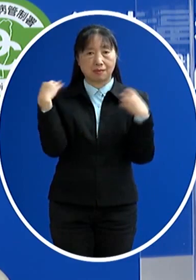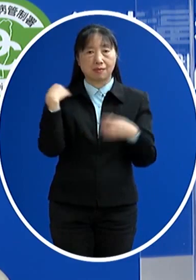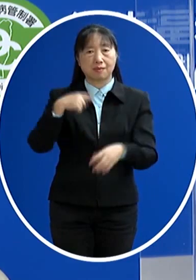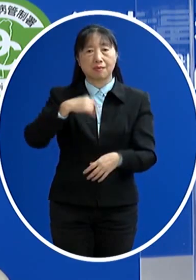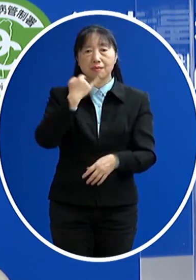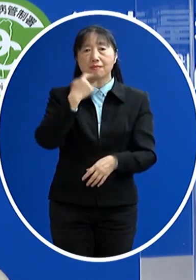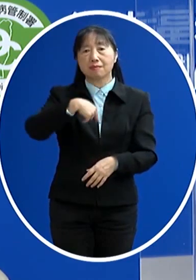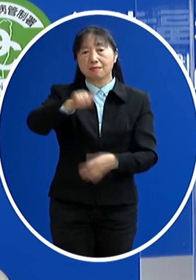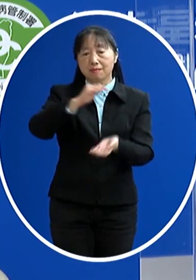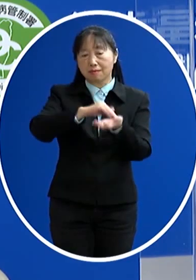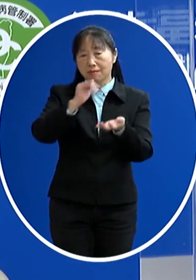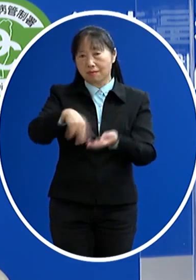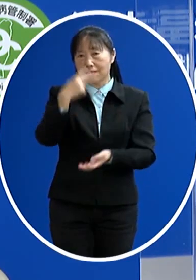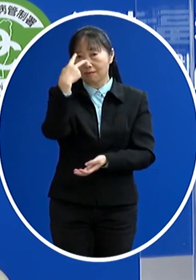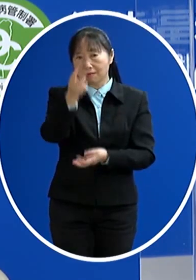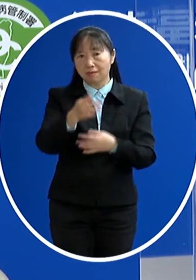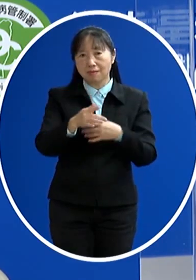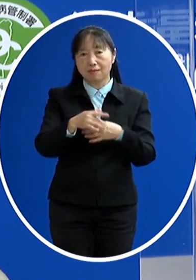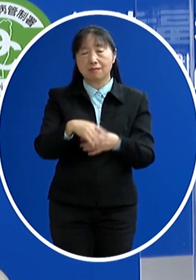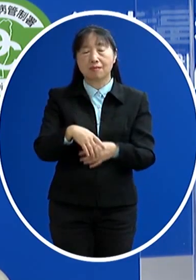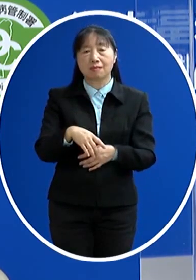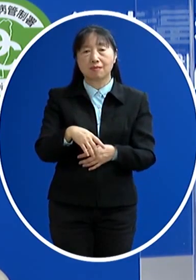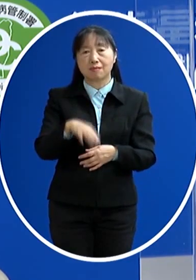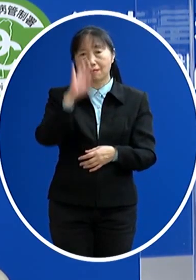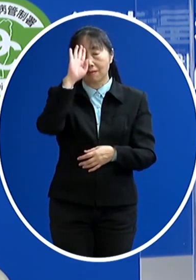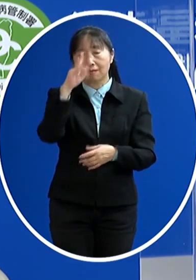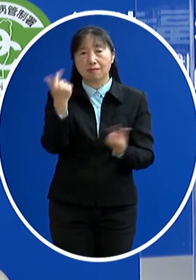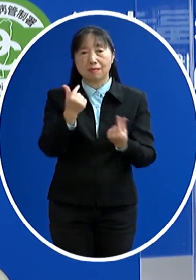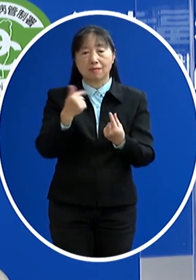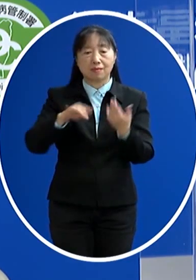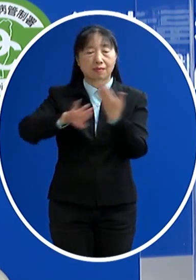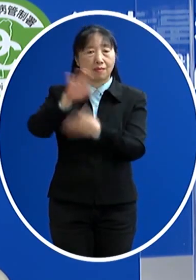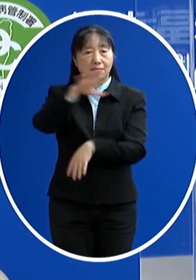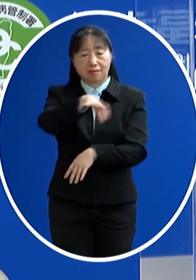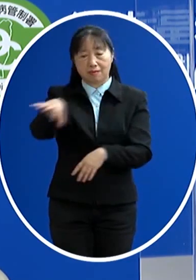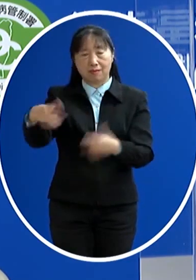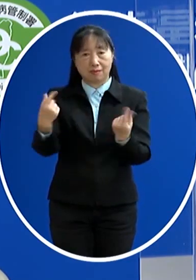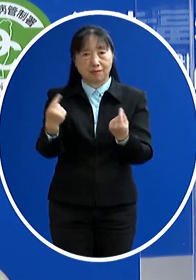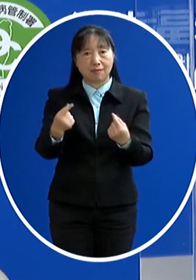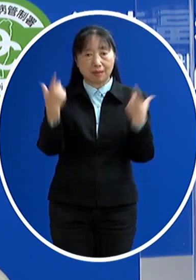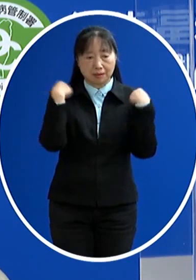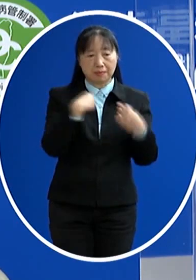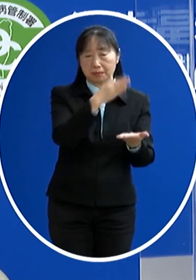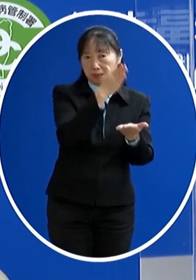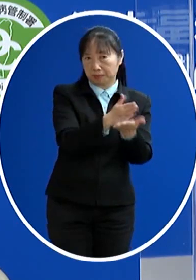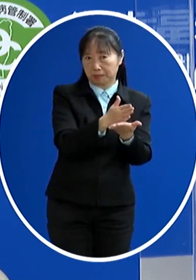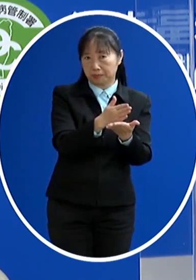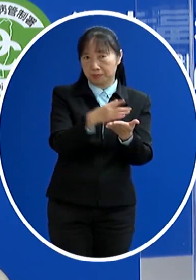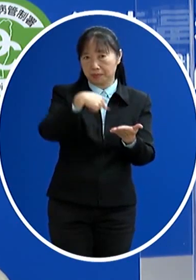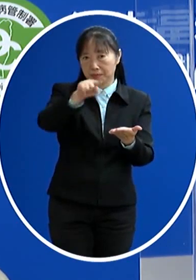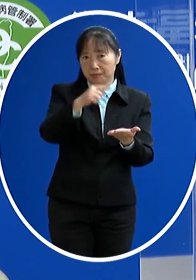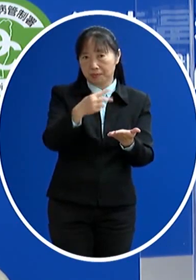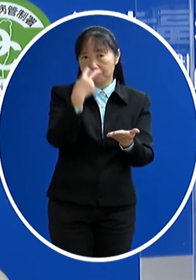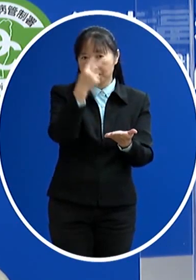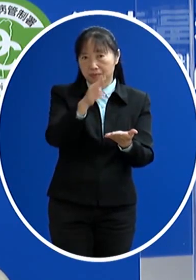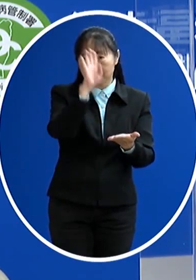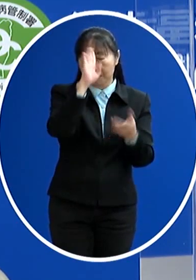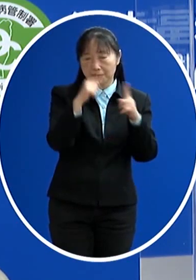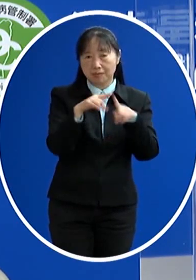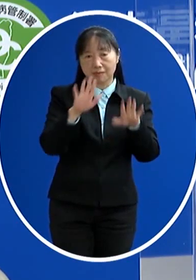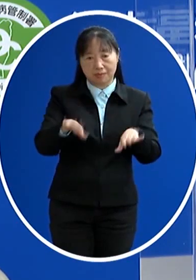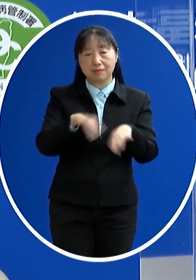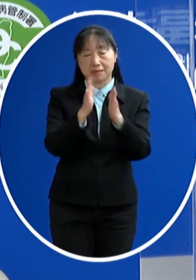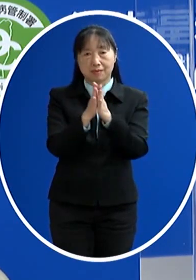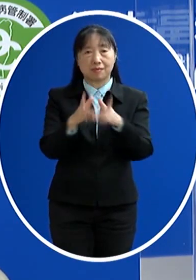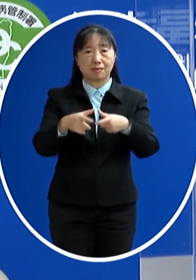的机制，那仍维持就跟其他地方一样，以前我们是禁止探病，现在就维持就